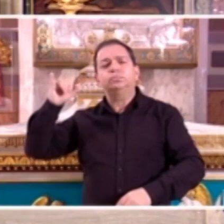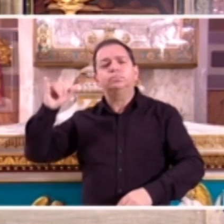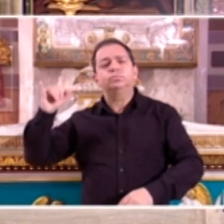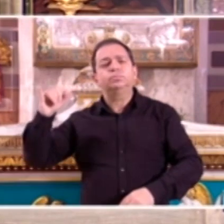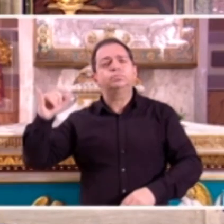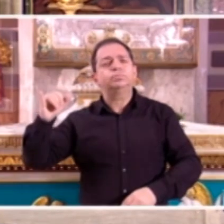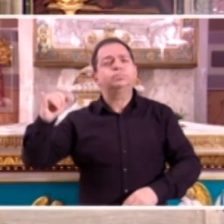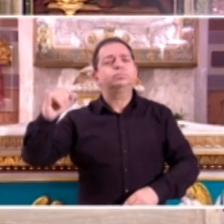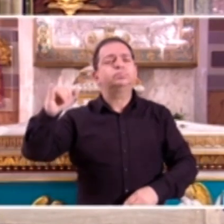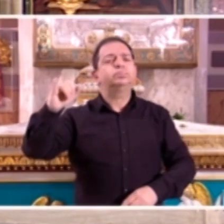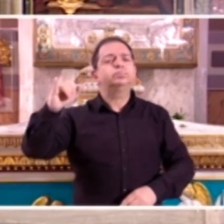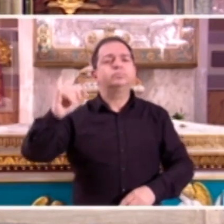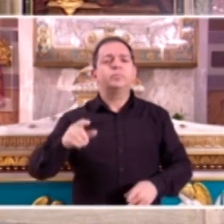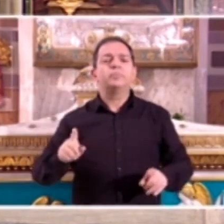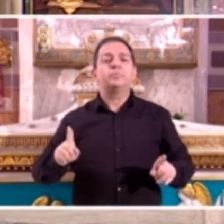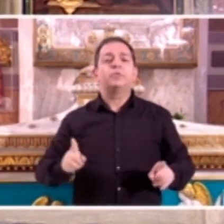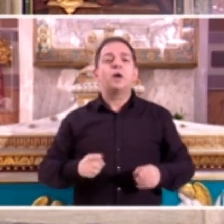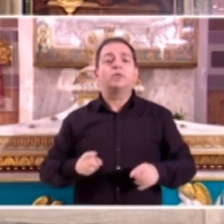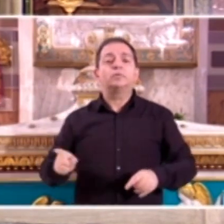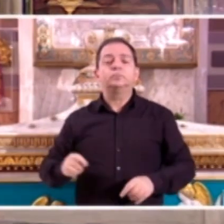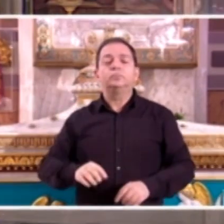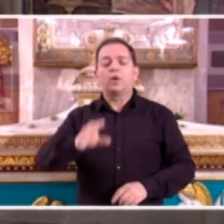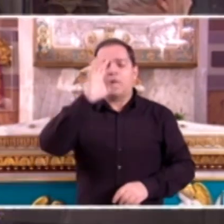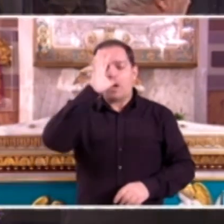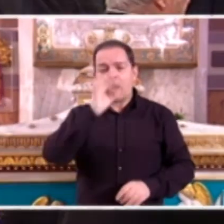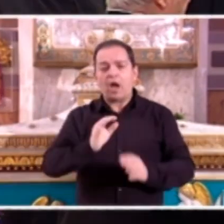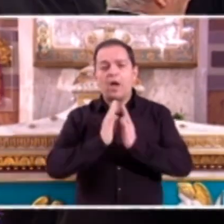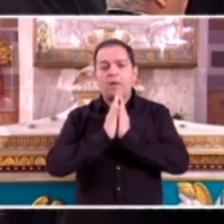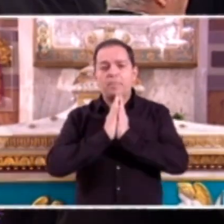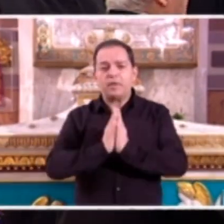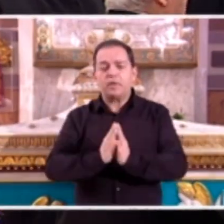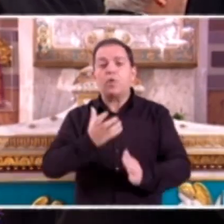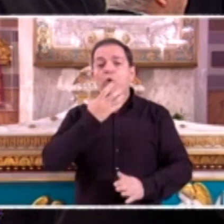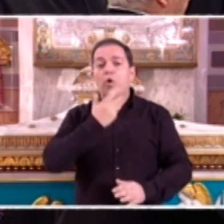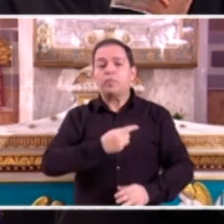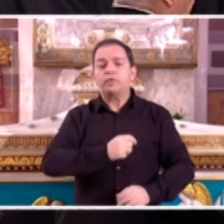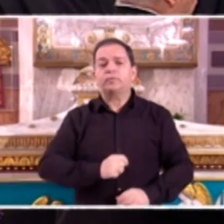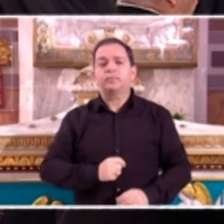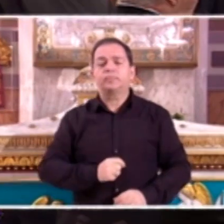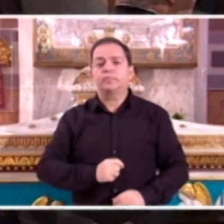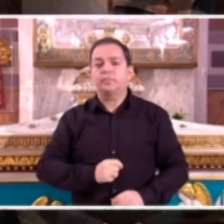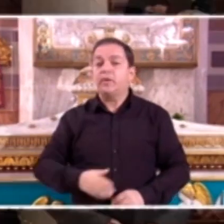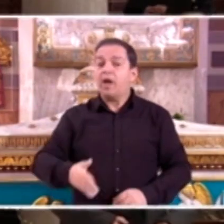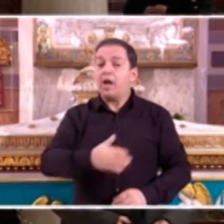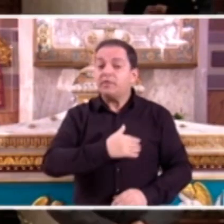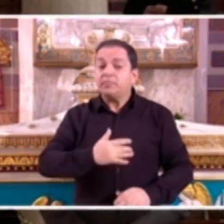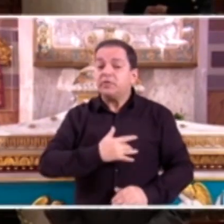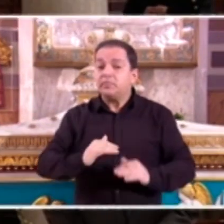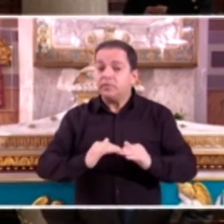Αιώνας των αιώνων. Αμήν. εν